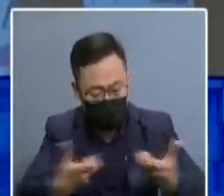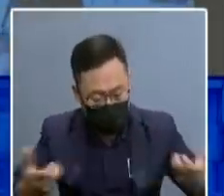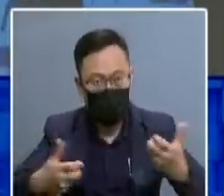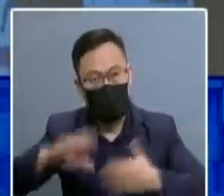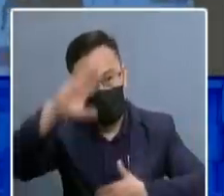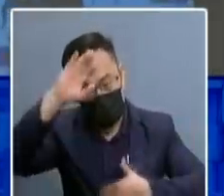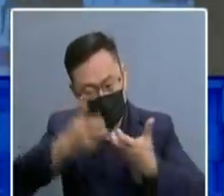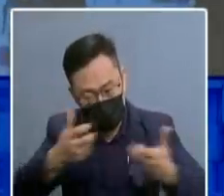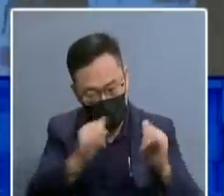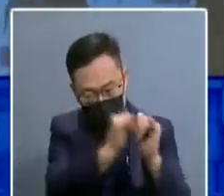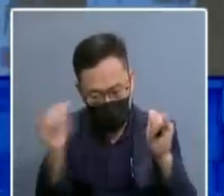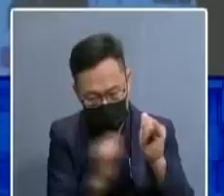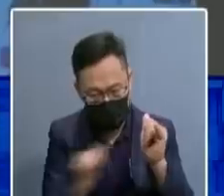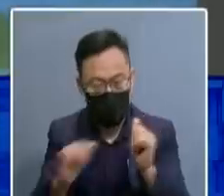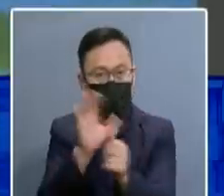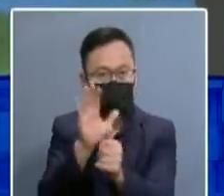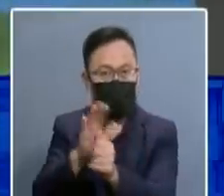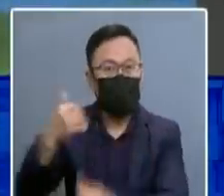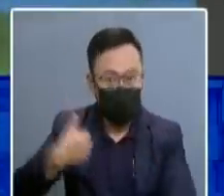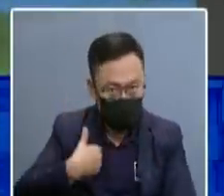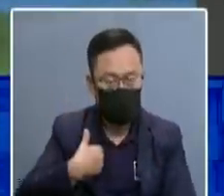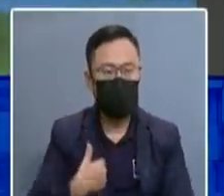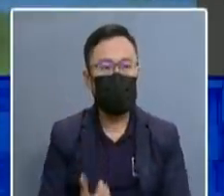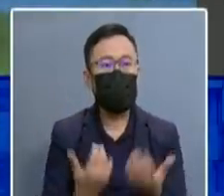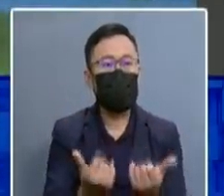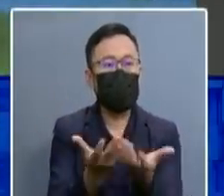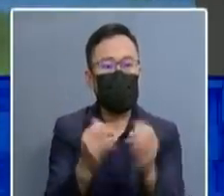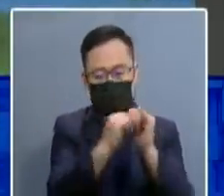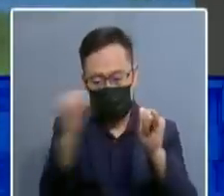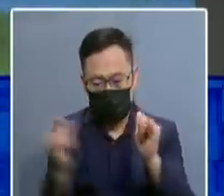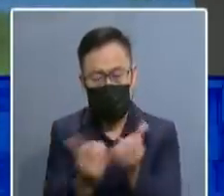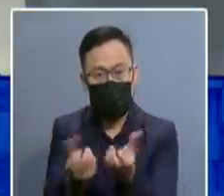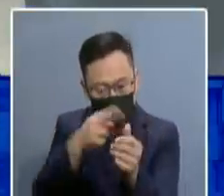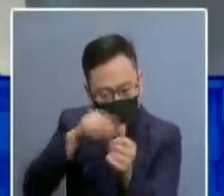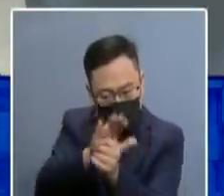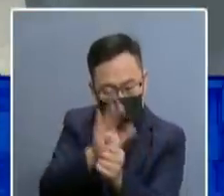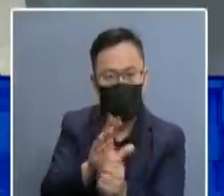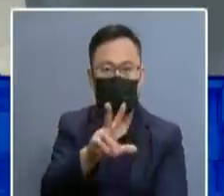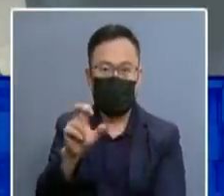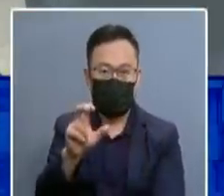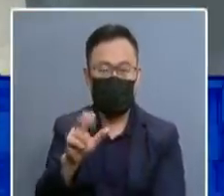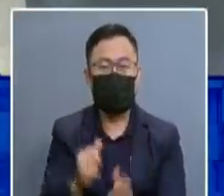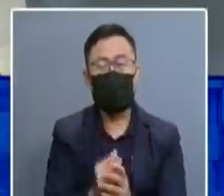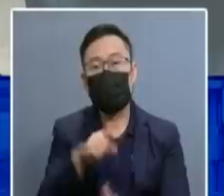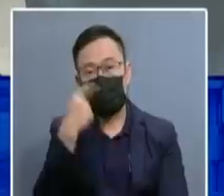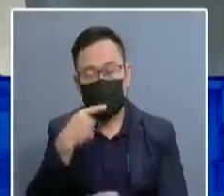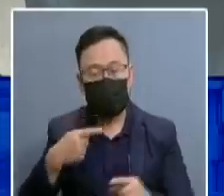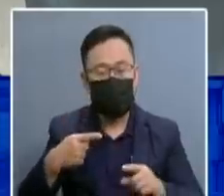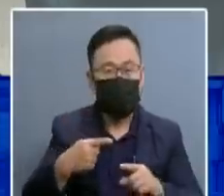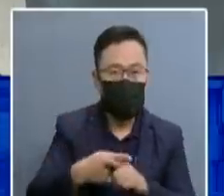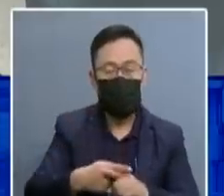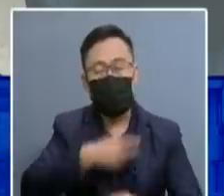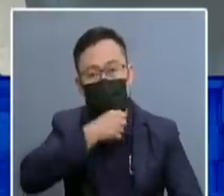บบการแพทย์ดูแลทั้งหมดแล้วโดยได้ตั้งโรงพยาบาลสนามรองรับได้300เตียงแบ่งโซนสำหรับผู้ป่วยที่มีอาการระดับสีส้